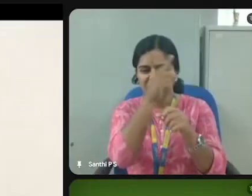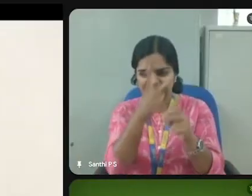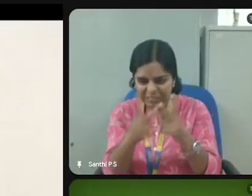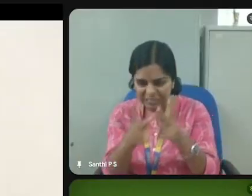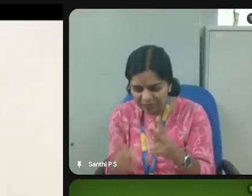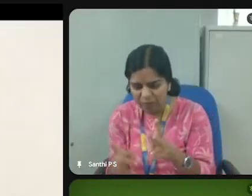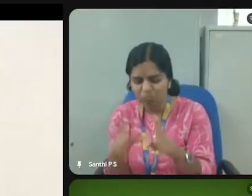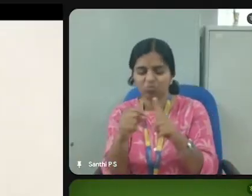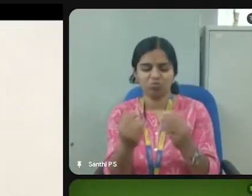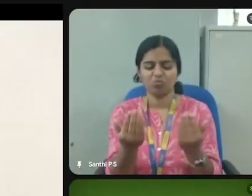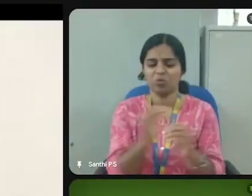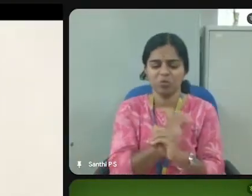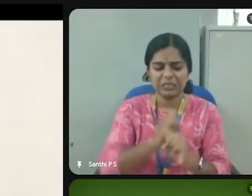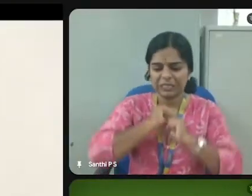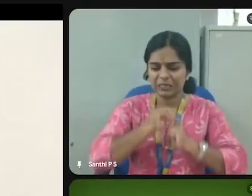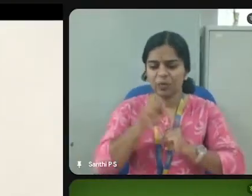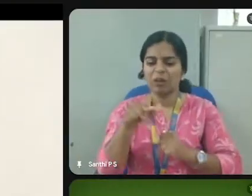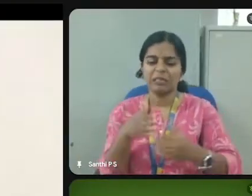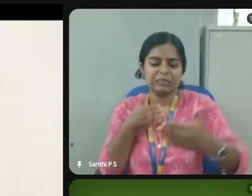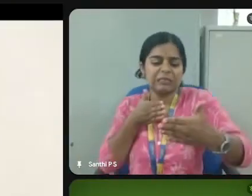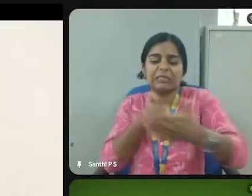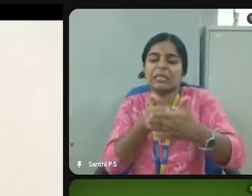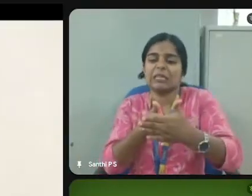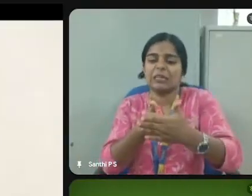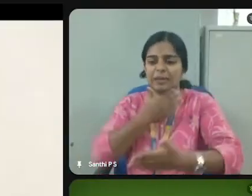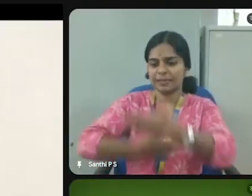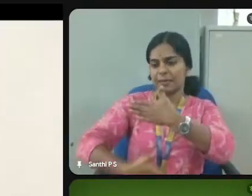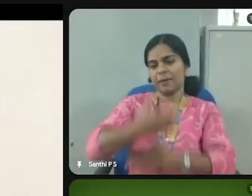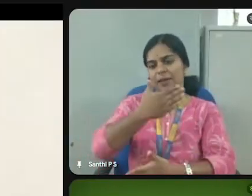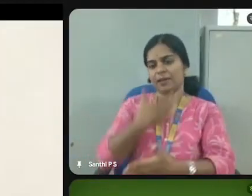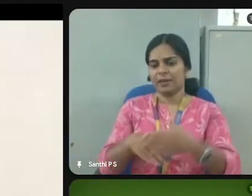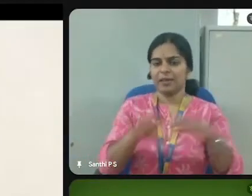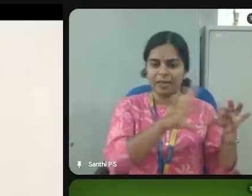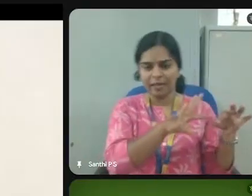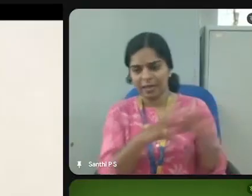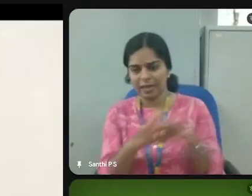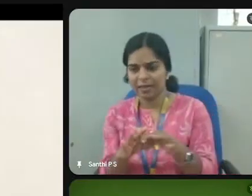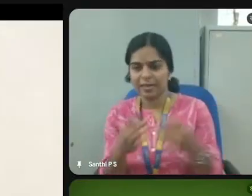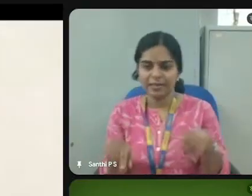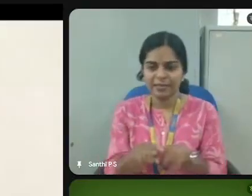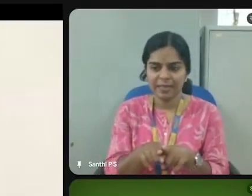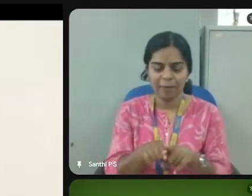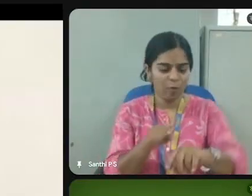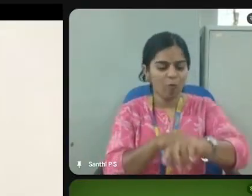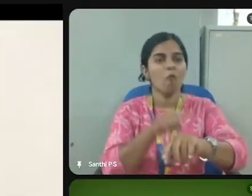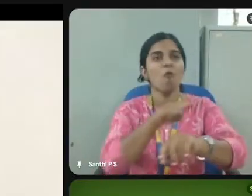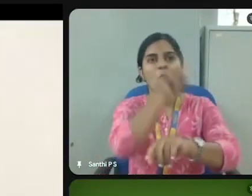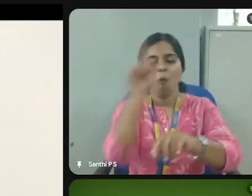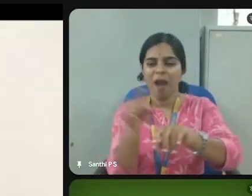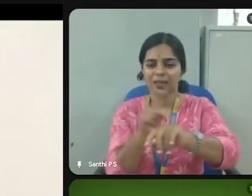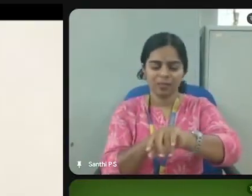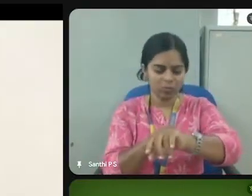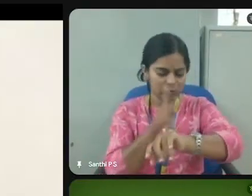ചെയ്യാൻ പറ്റുന്നില്ല. അത് അവരുടെ പരിമിതി കാരണമാണ് അവർക്ക് ചെയ്യാൻ പറ്റാത്തത്. അതുപോലെ തന്നെ അവർക്ക് ഒരു വാച്ച് നോക്കി സമയം പറയുക,